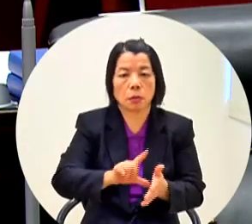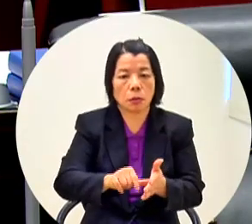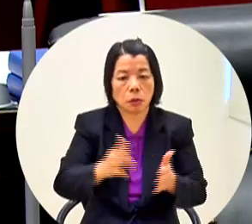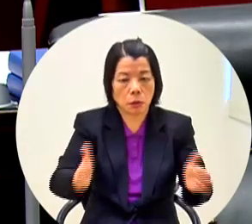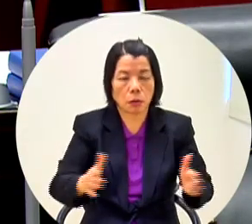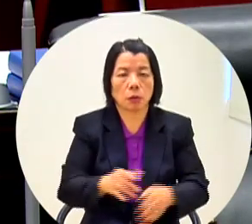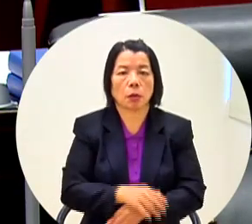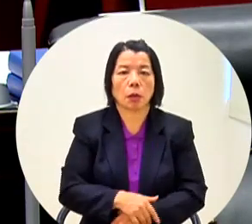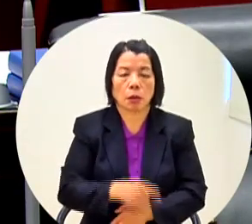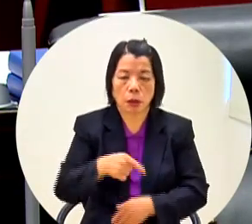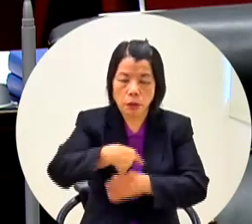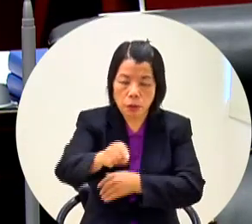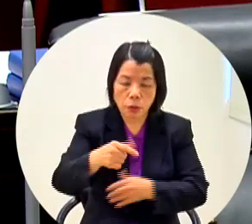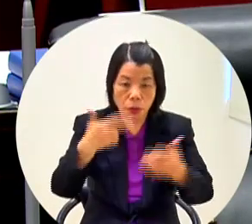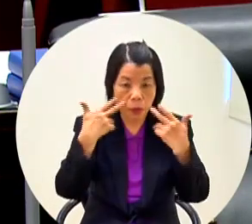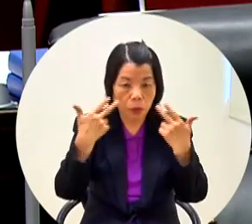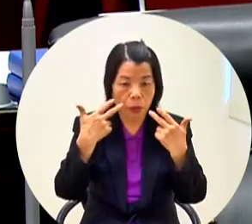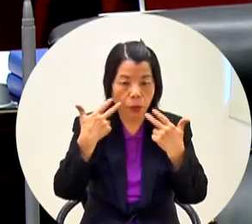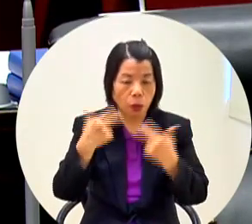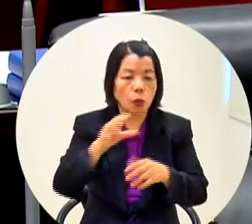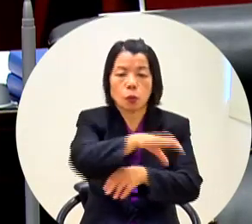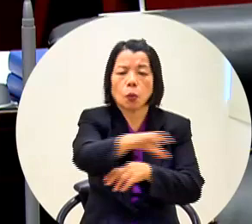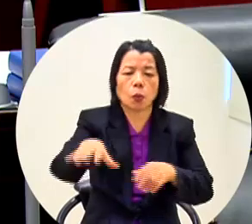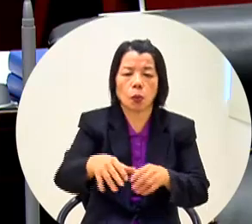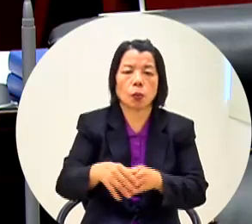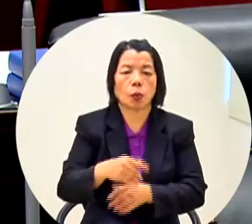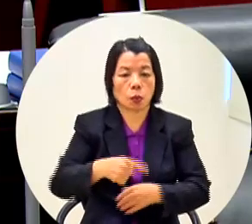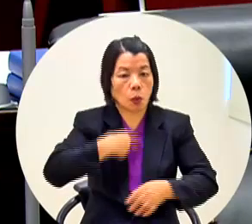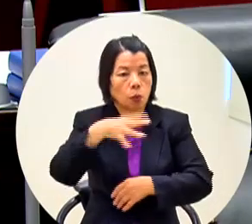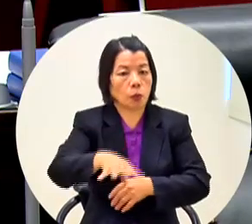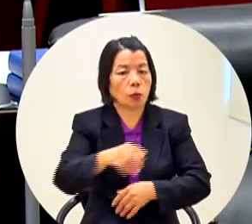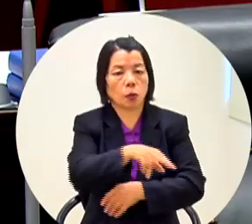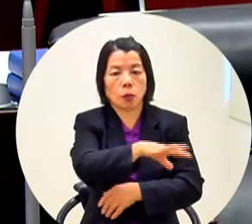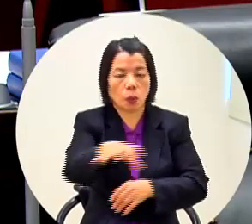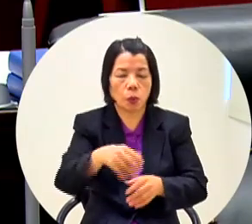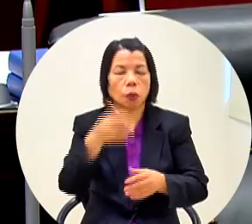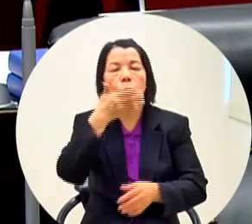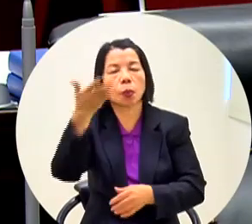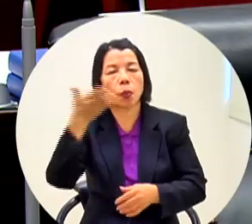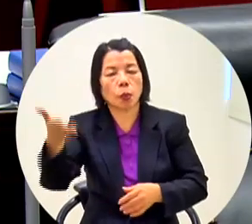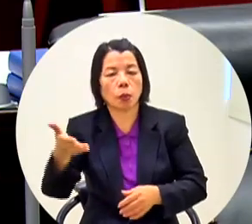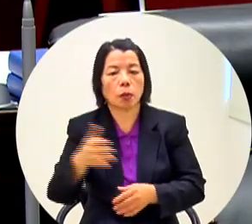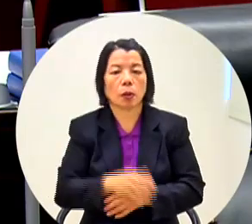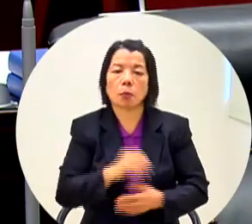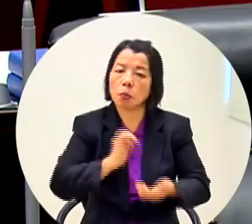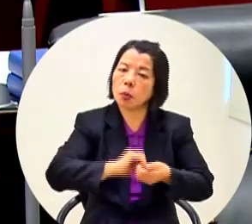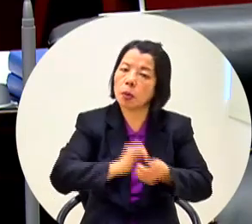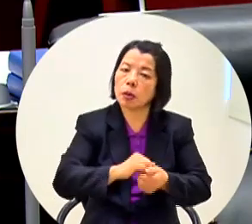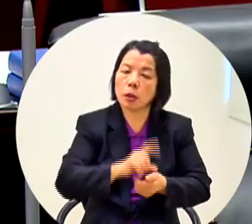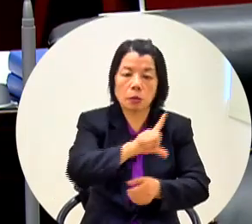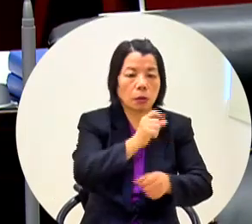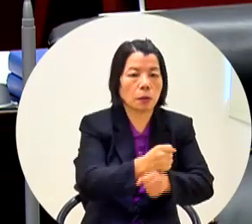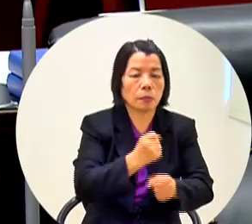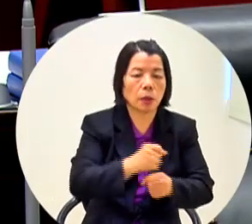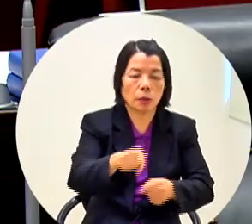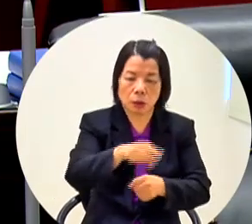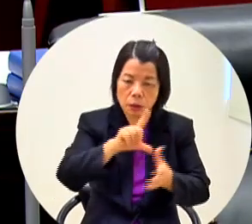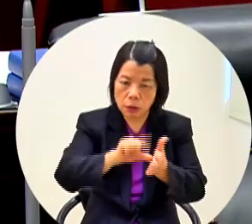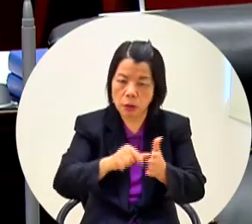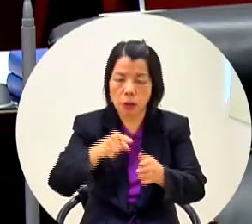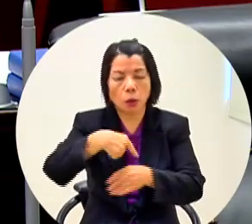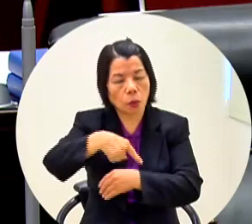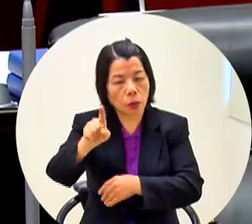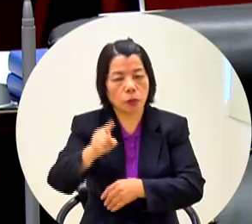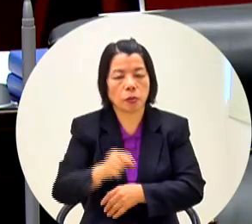落去透透气的人大有人在，他不一定是在上班时间或者是假日，也会利用这个时段啊